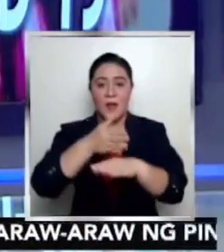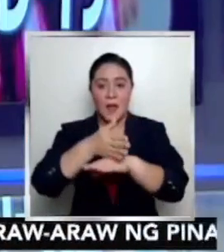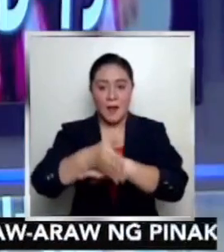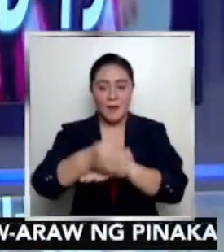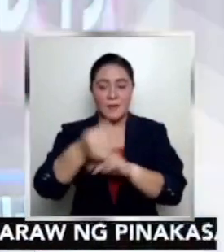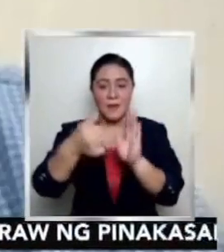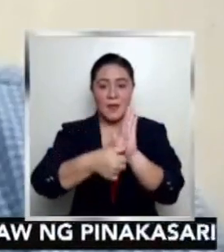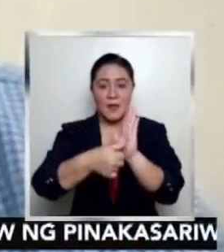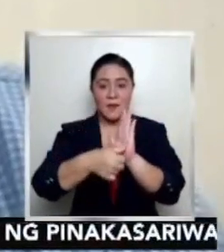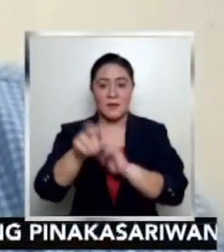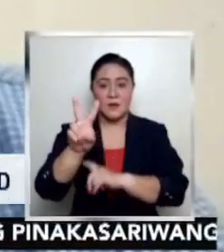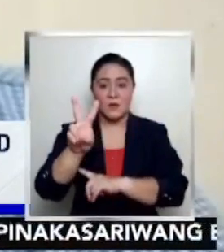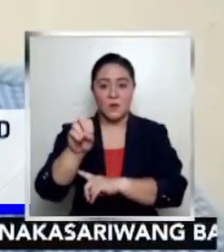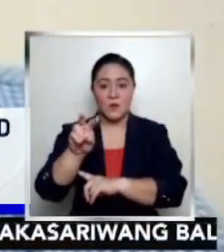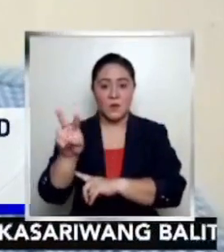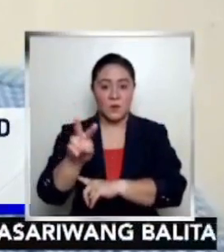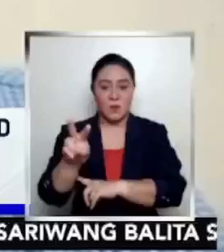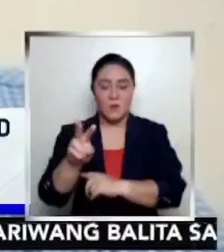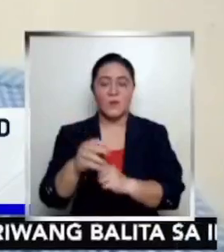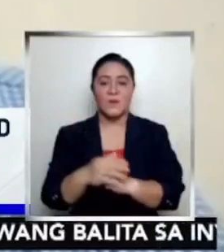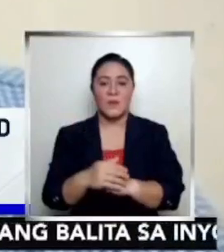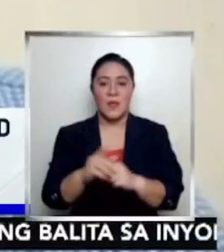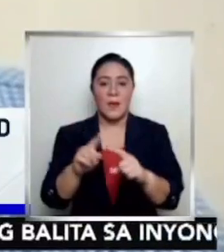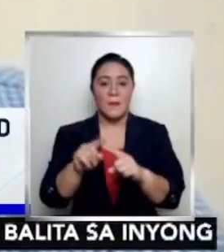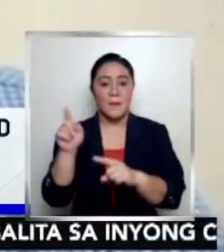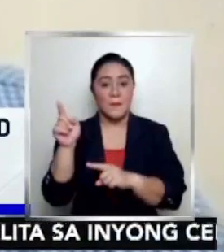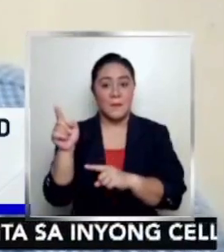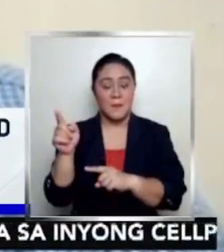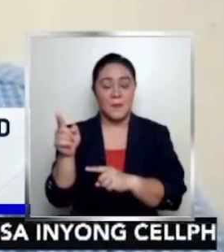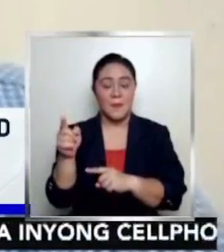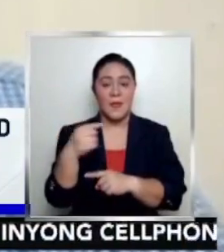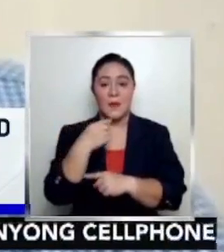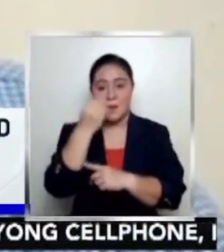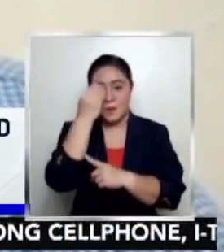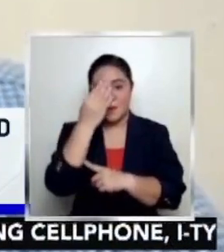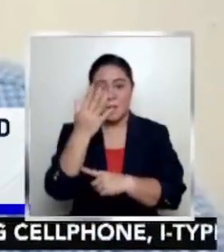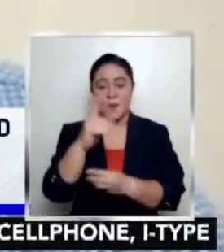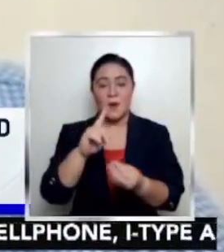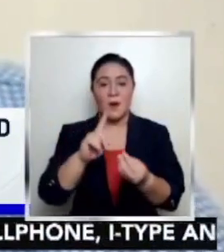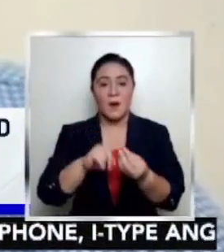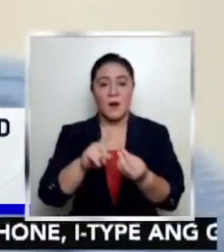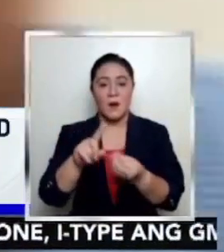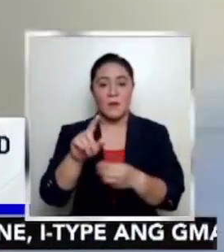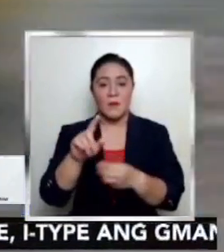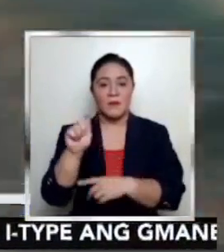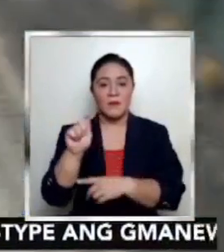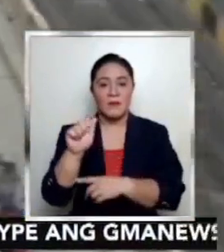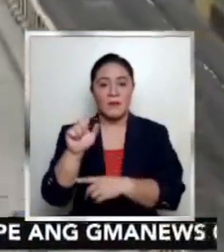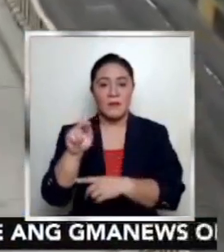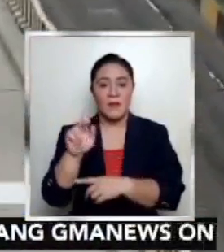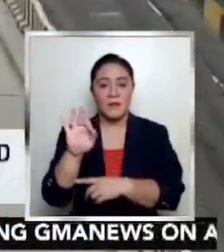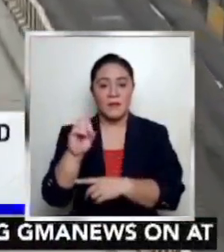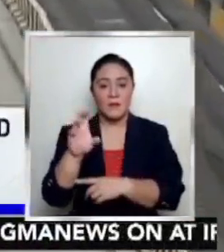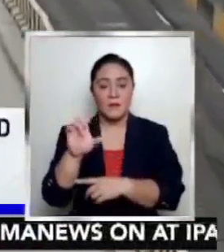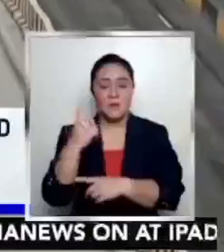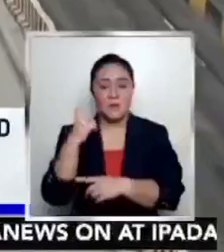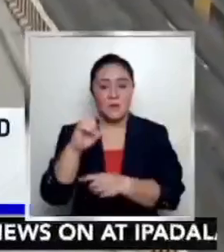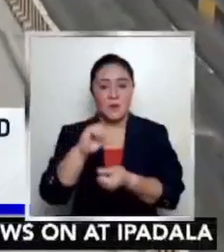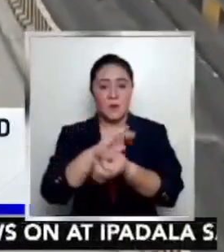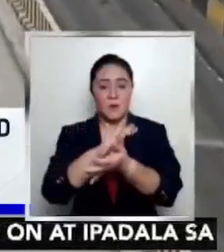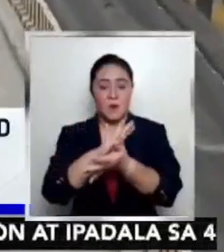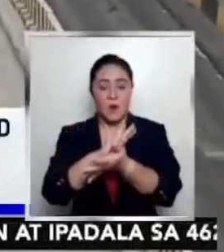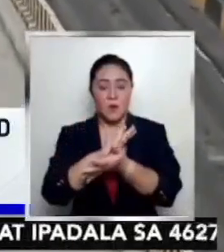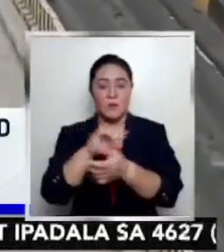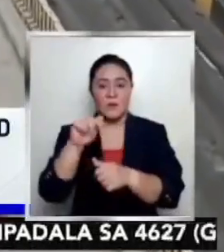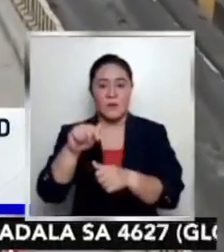2022. Ayon kay Dr. Ted Herbosa, ang tagapayo ng National Task Force Against COVID-19, susundin pa rin ang sistema ng